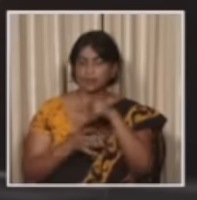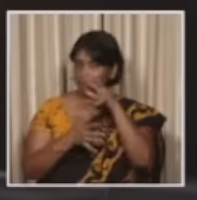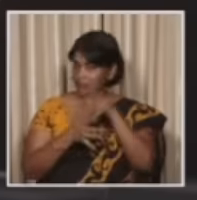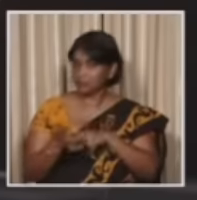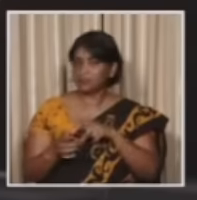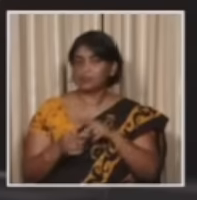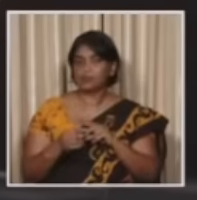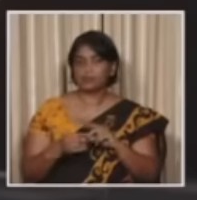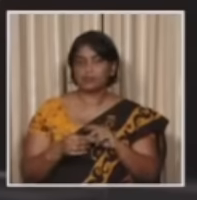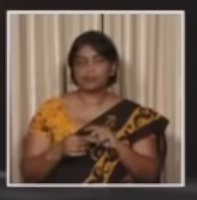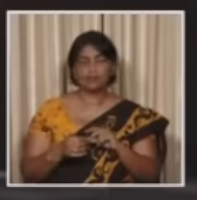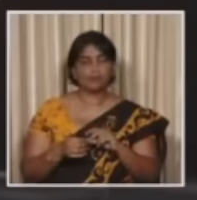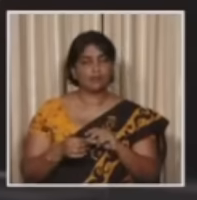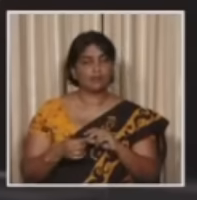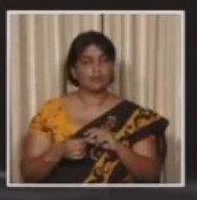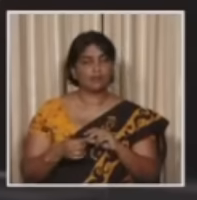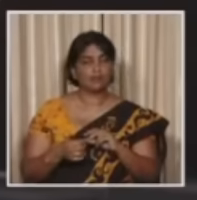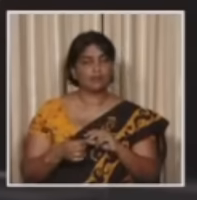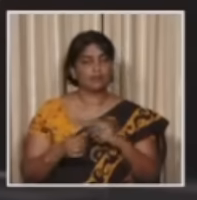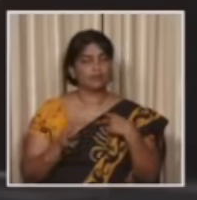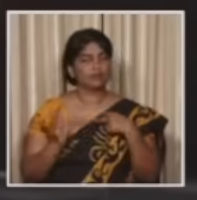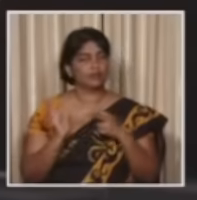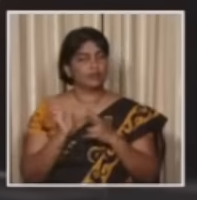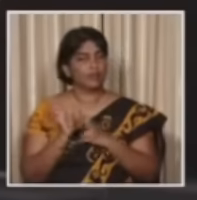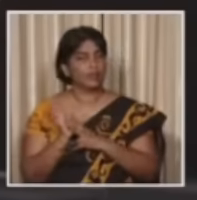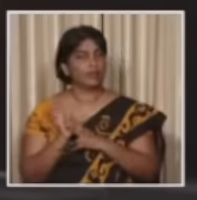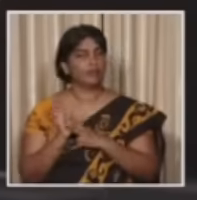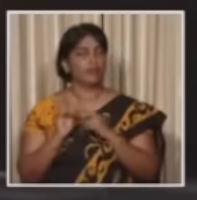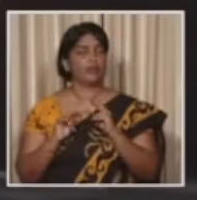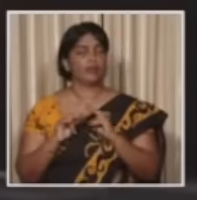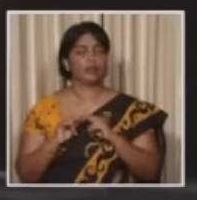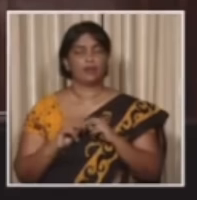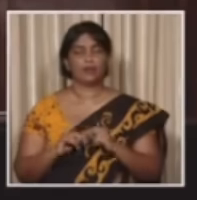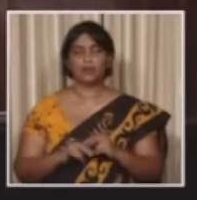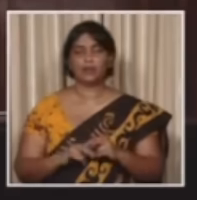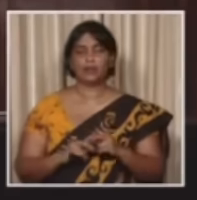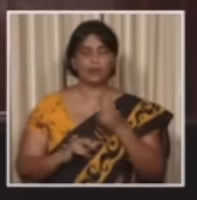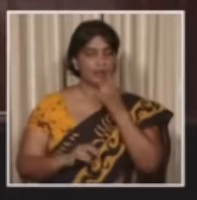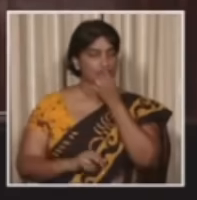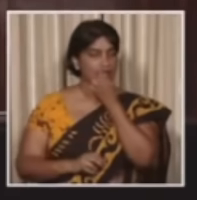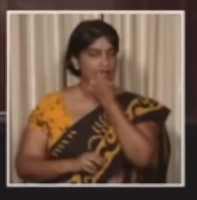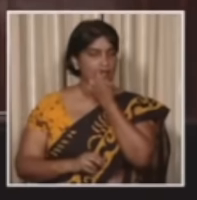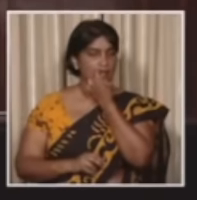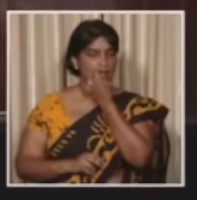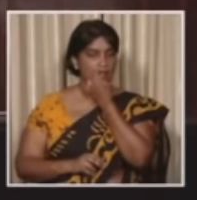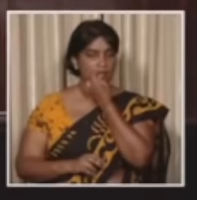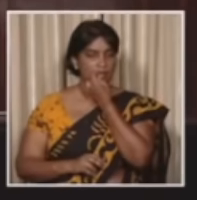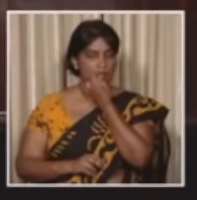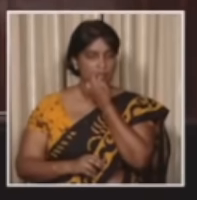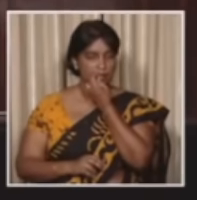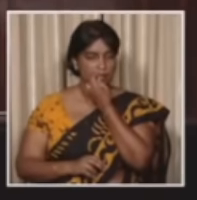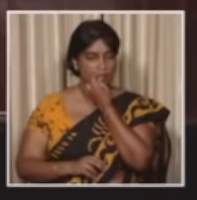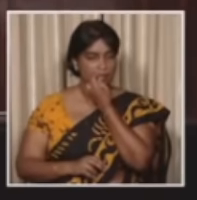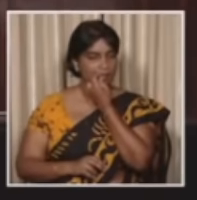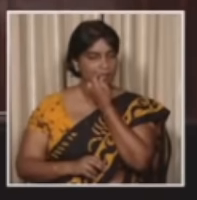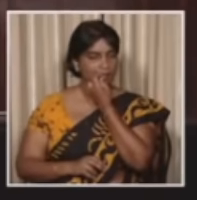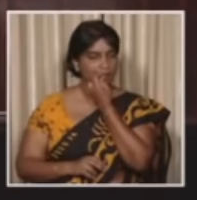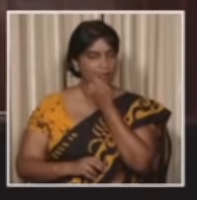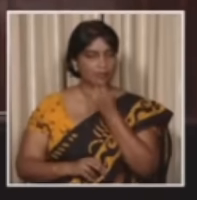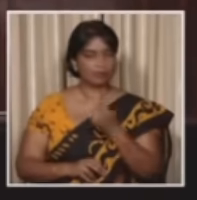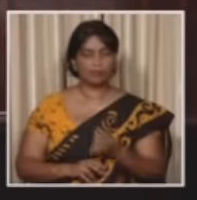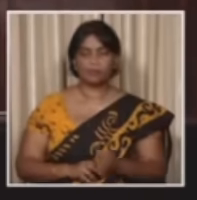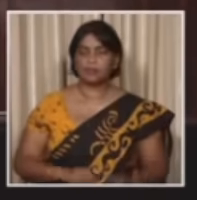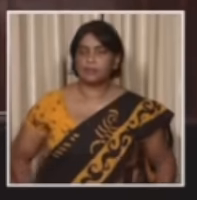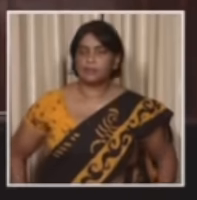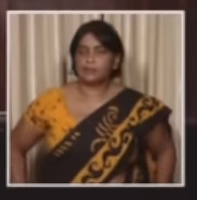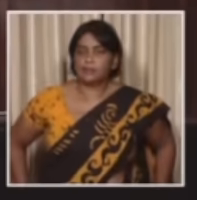ඒ කියවපු එක අපි VFS ගරු ඇමතුම කිරියල ඇමතුම අවසන් කරන්න ඔබතුමා කියලා ඒ කිරියල ඇමතුම අවසන් කරන්න ඔන්න ඉඳ දෙන්න